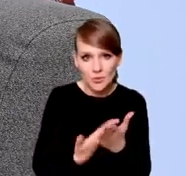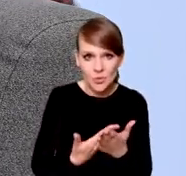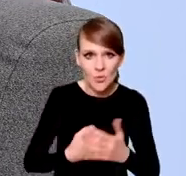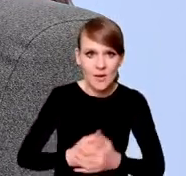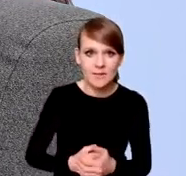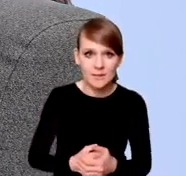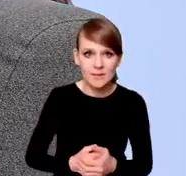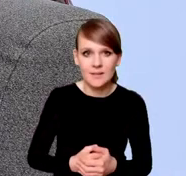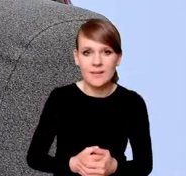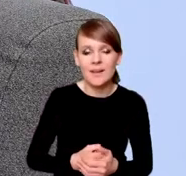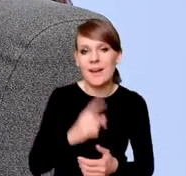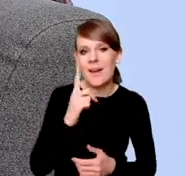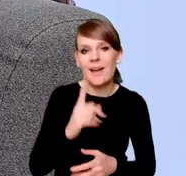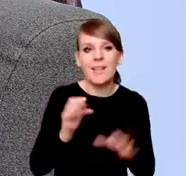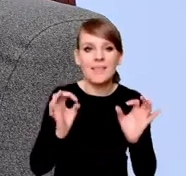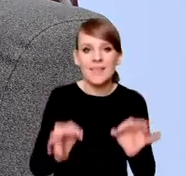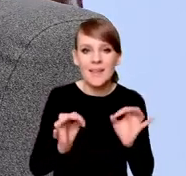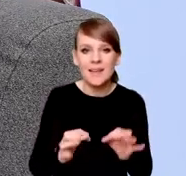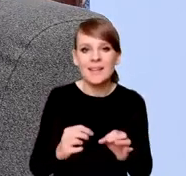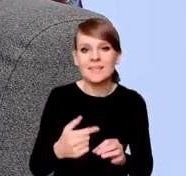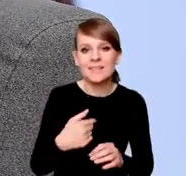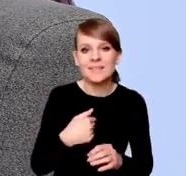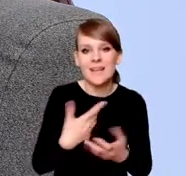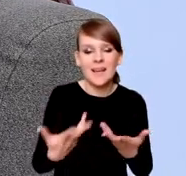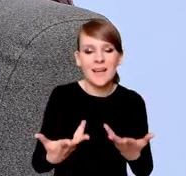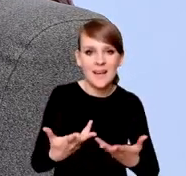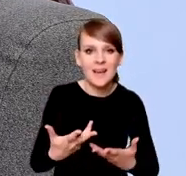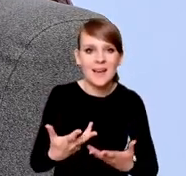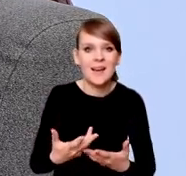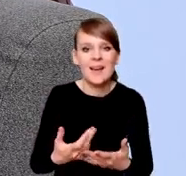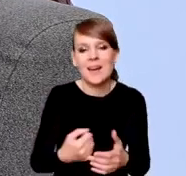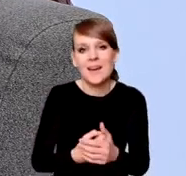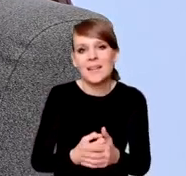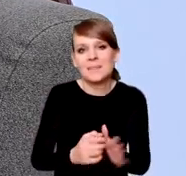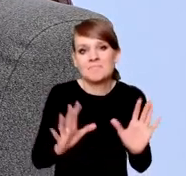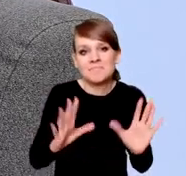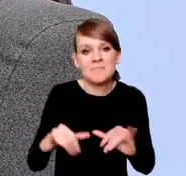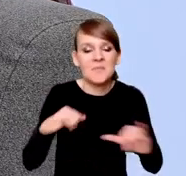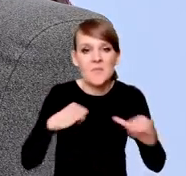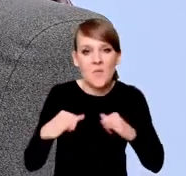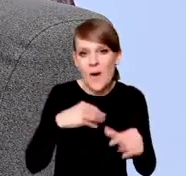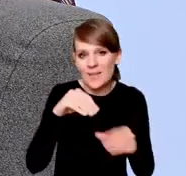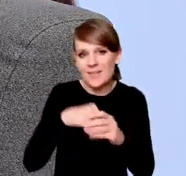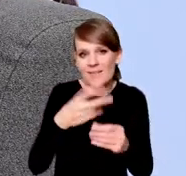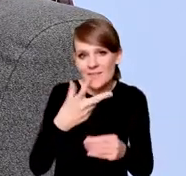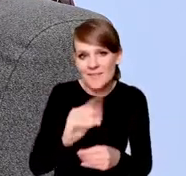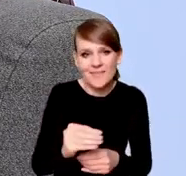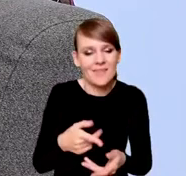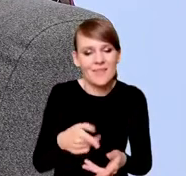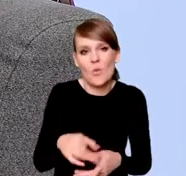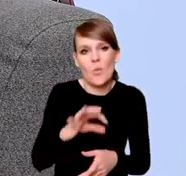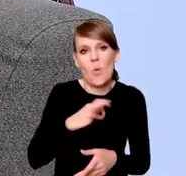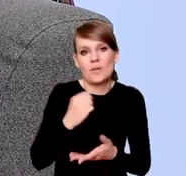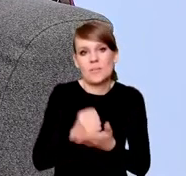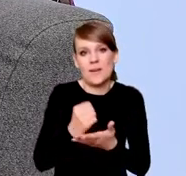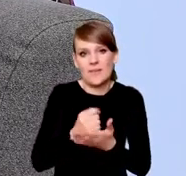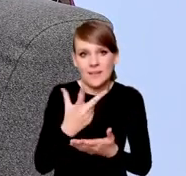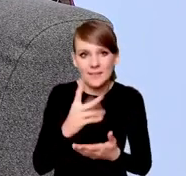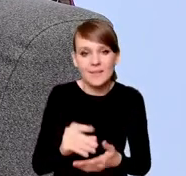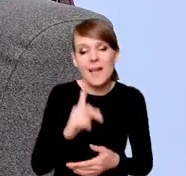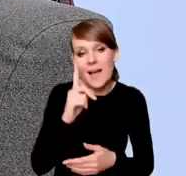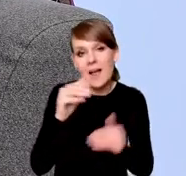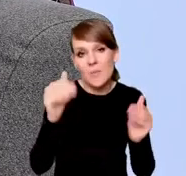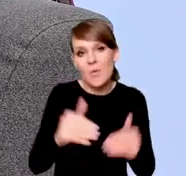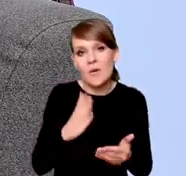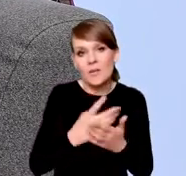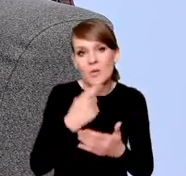ja nie jestem w tej chwili we władzach, więc nie dotyczy to mnie, więc mogę tylko powiedzieć, że jedną rzeczą, jaką nie